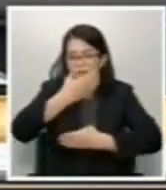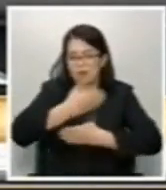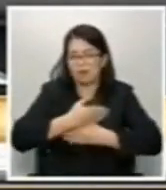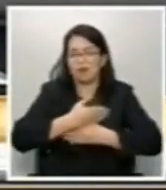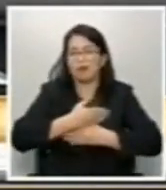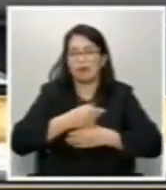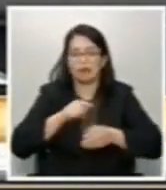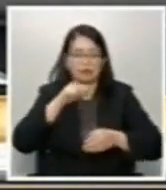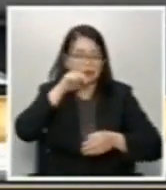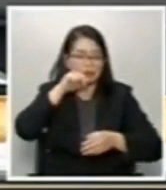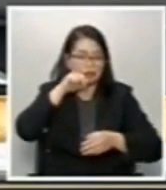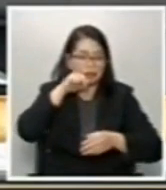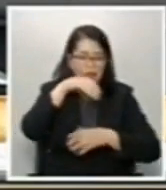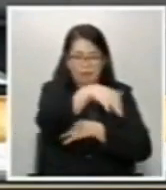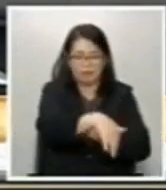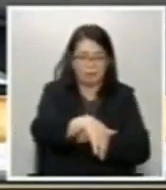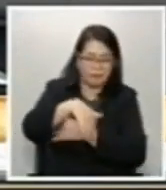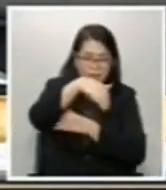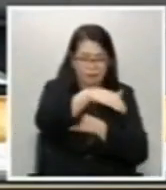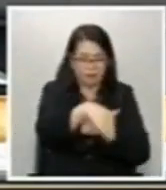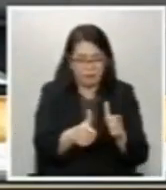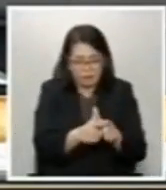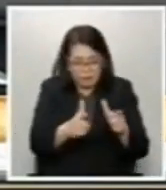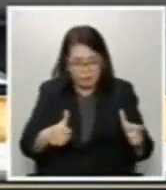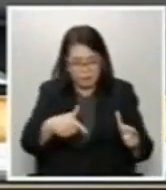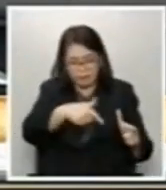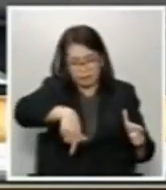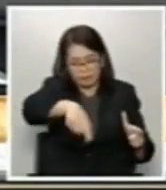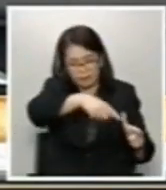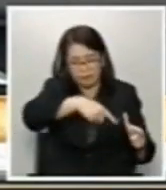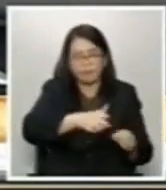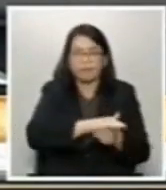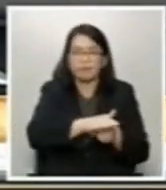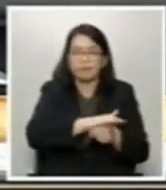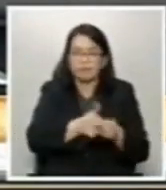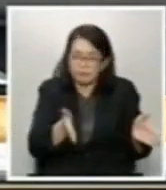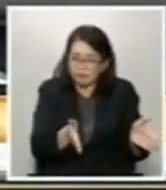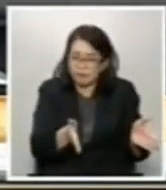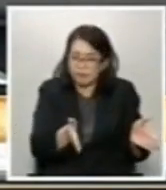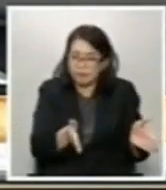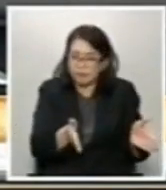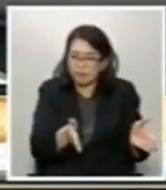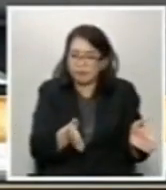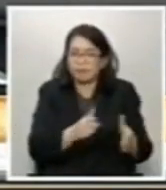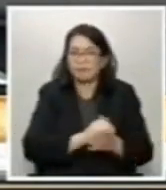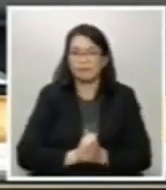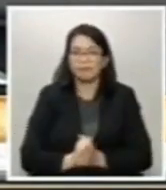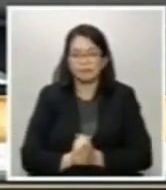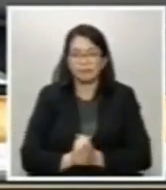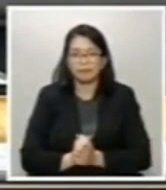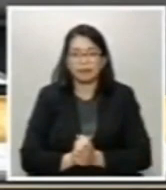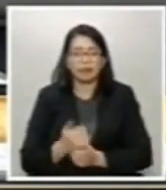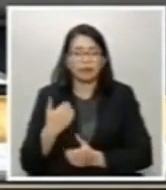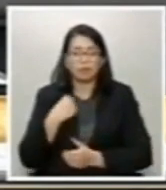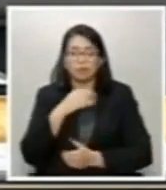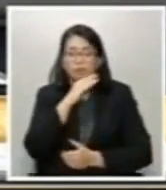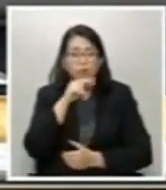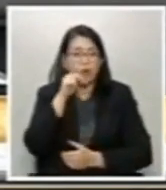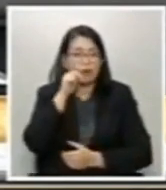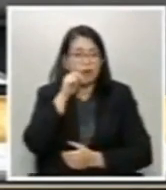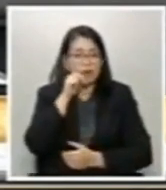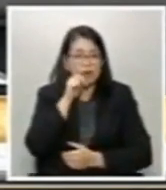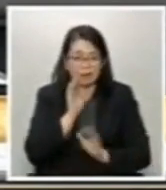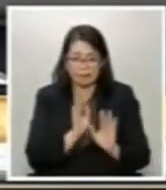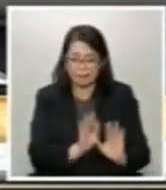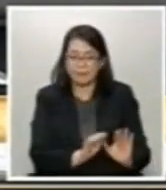อ่างเก็บน้ำขนาดเล็กขนาดกลางเรามีพื้นที่ที่เหมาะสมที่จะสร้างอ่างเก็บน้ำขน